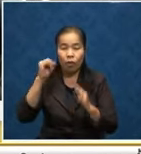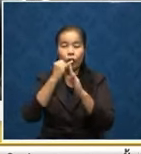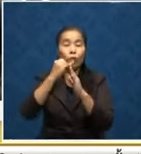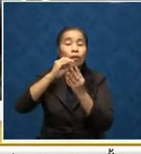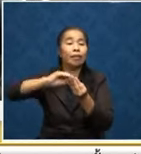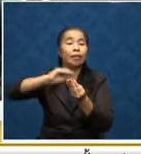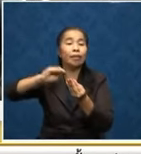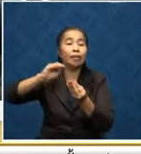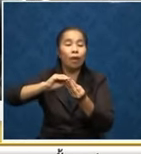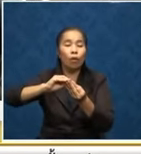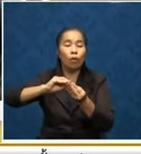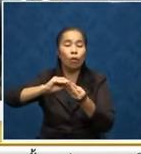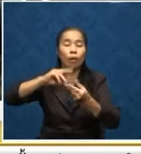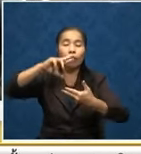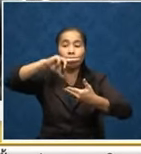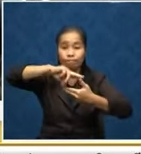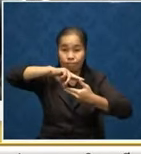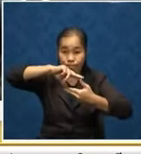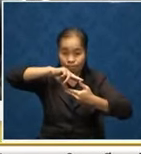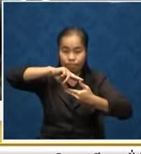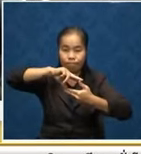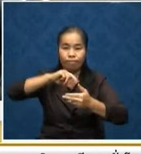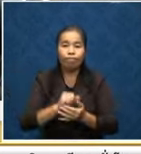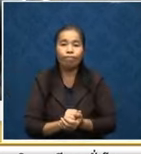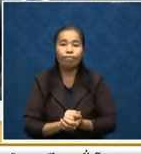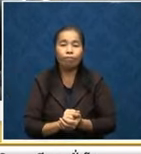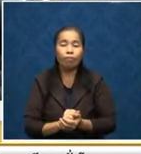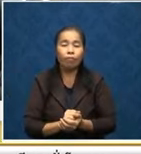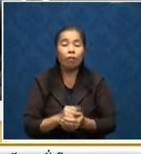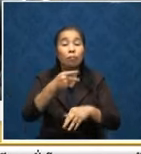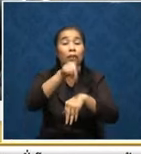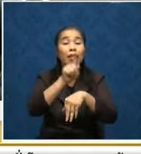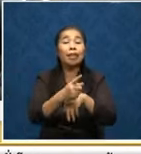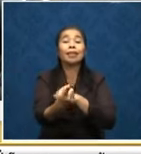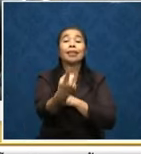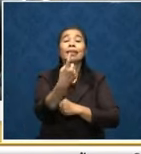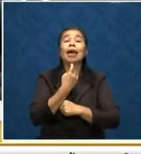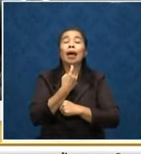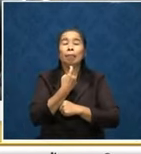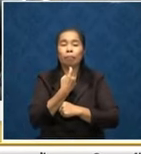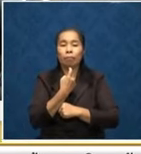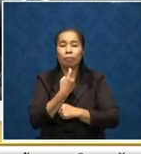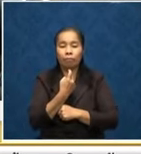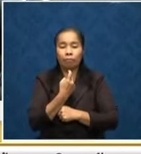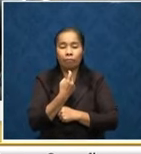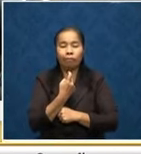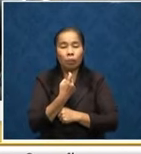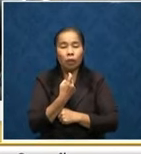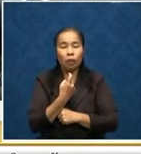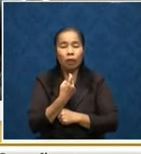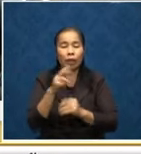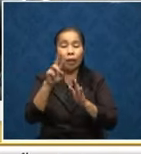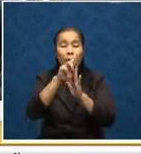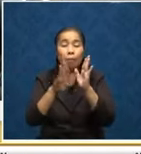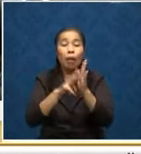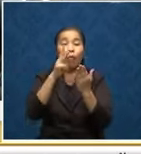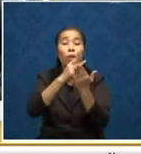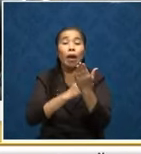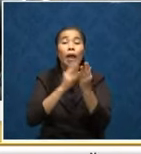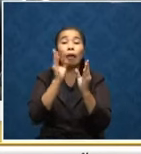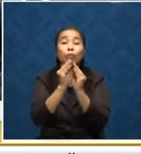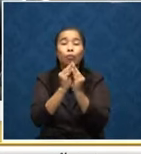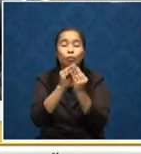ราพรรคพลังประชารัฐต่อข้อหารือที่ท่านประธานได้กรุณากำหนดในระเบียบวาระการประชุมในวันนี้ซึ่งต้